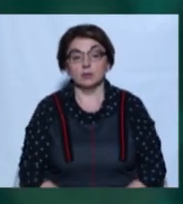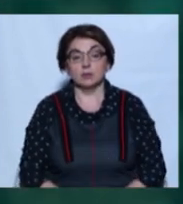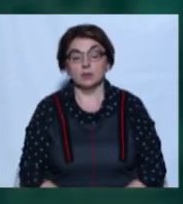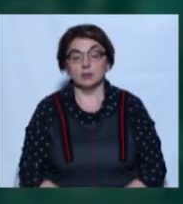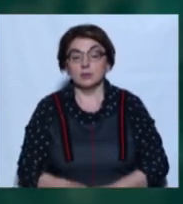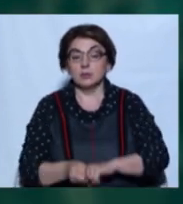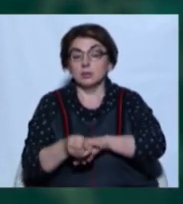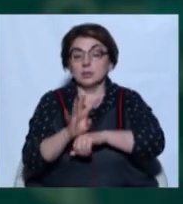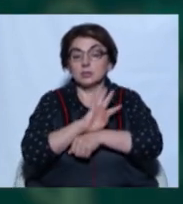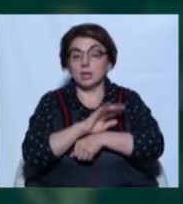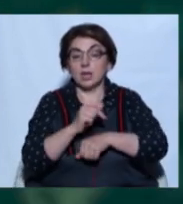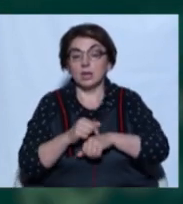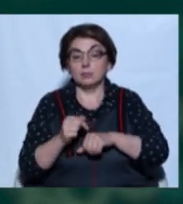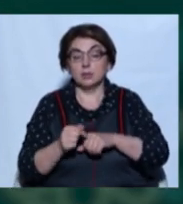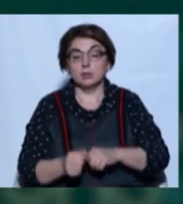ზღარბი,